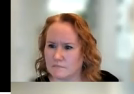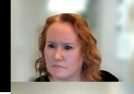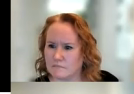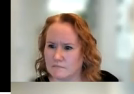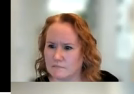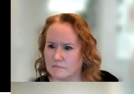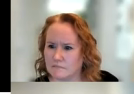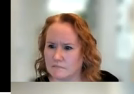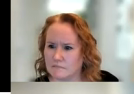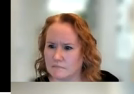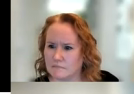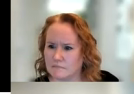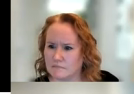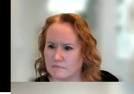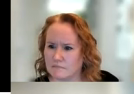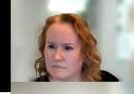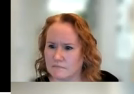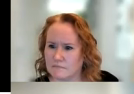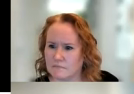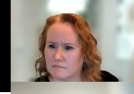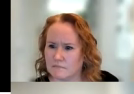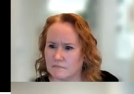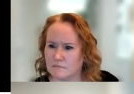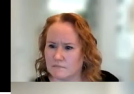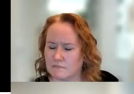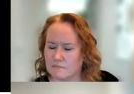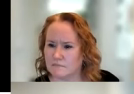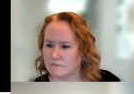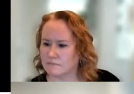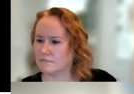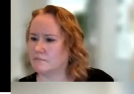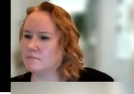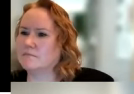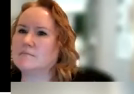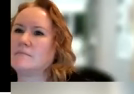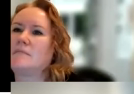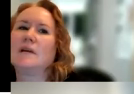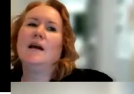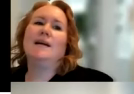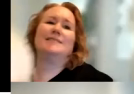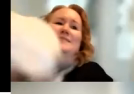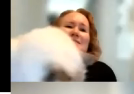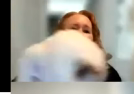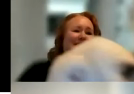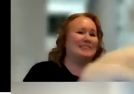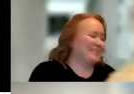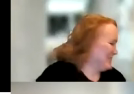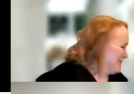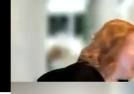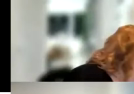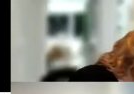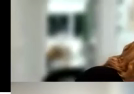hvilken sektor varene eller tjenestene tilbys eller eksisterer, altså om det I helse- og sosialsektoren eller I